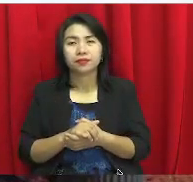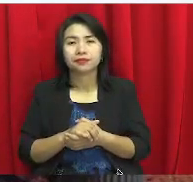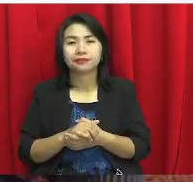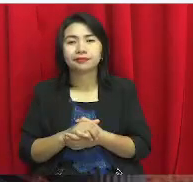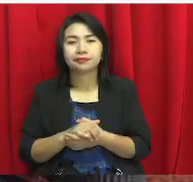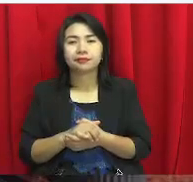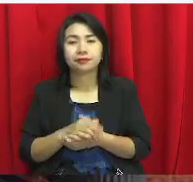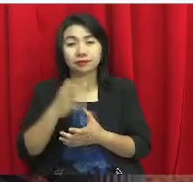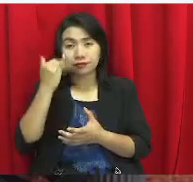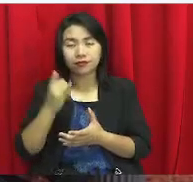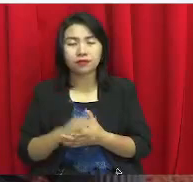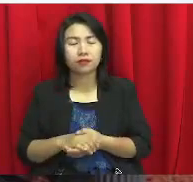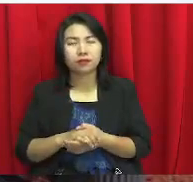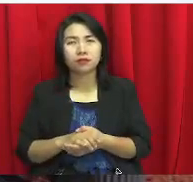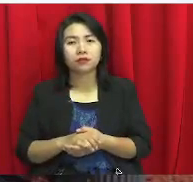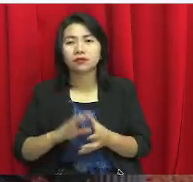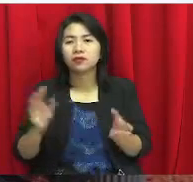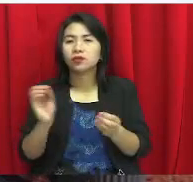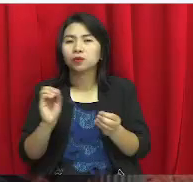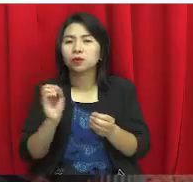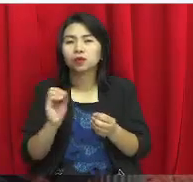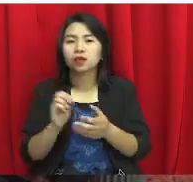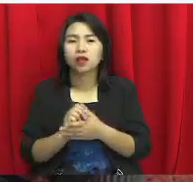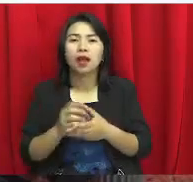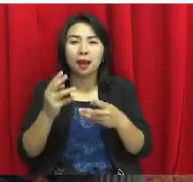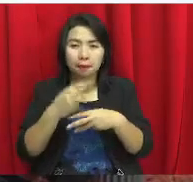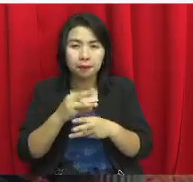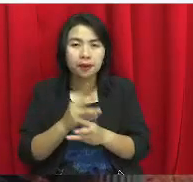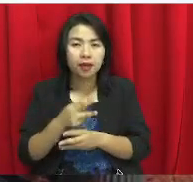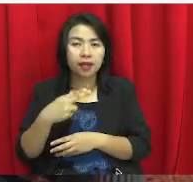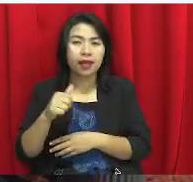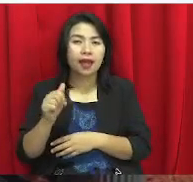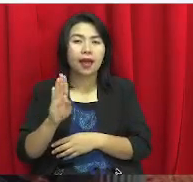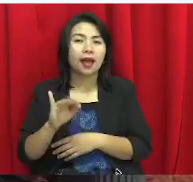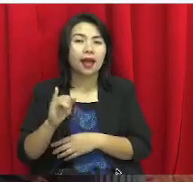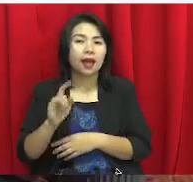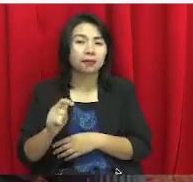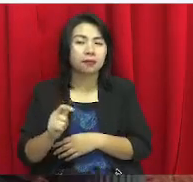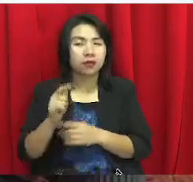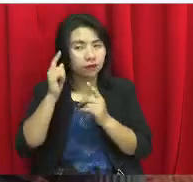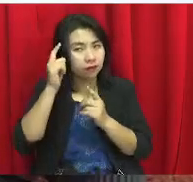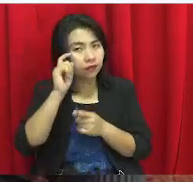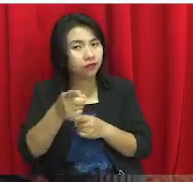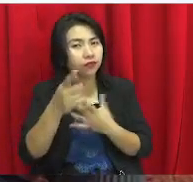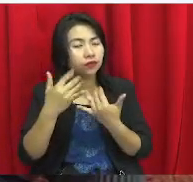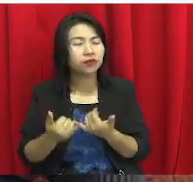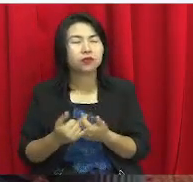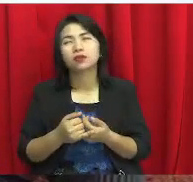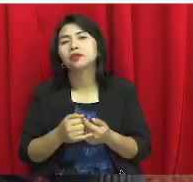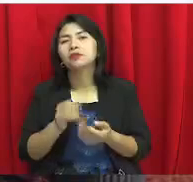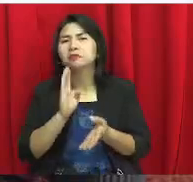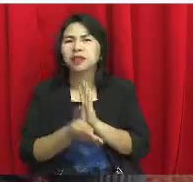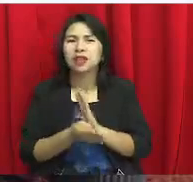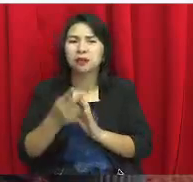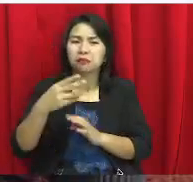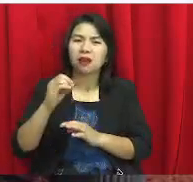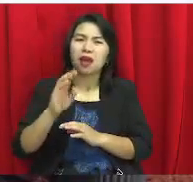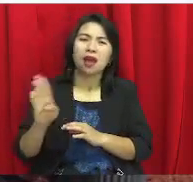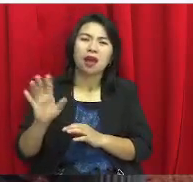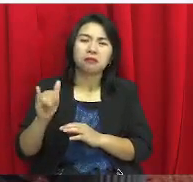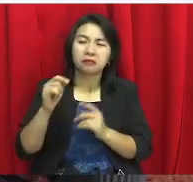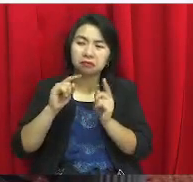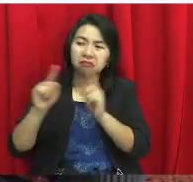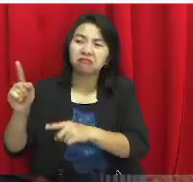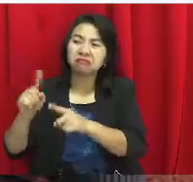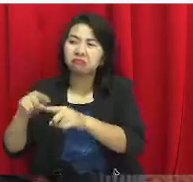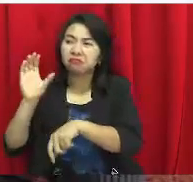ugali mo. Bakit? Walang na-form na habit sa'yo. Bakit? Naging hobby mo na lang yung pagpunta sa simbahan. Nakasanayan mo na